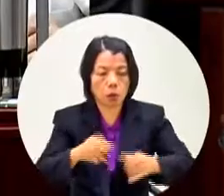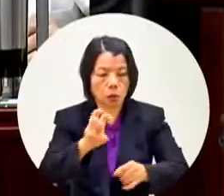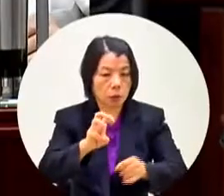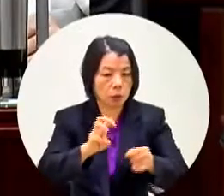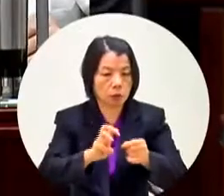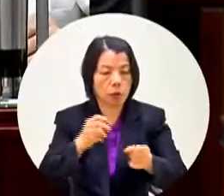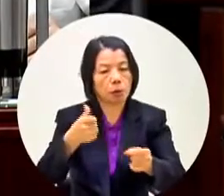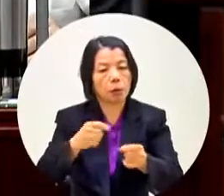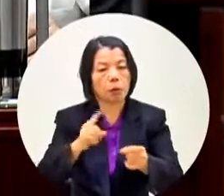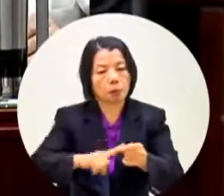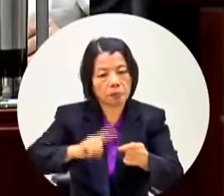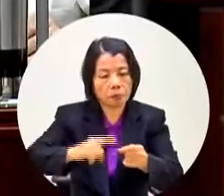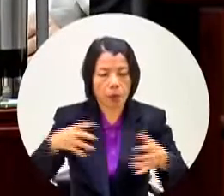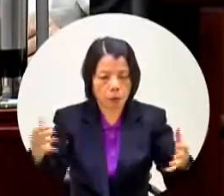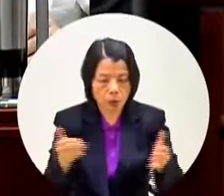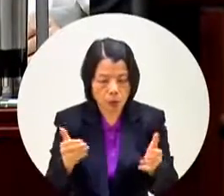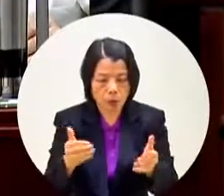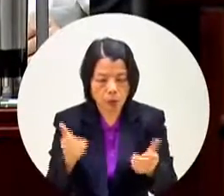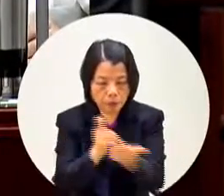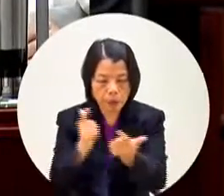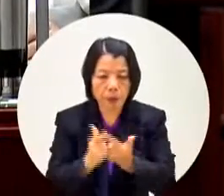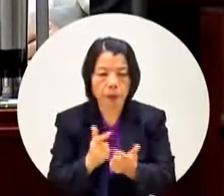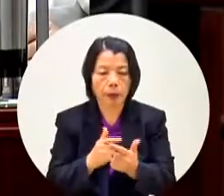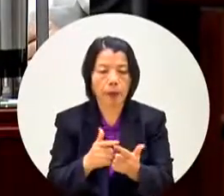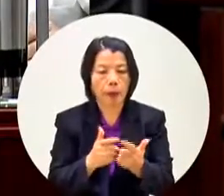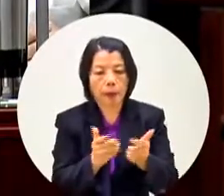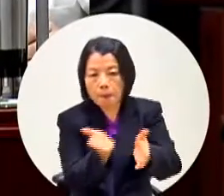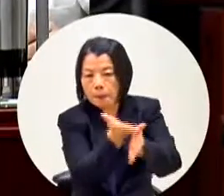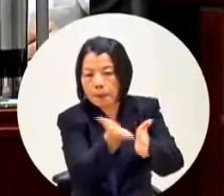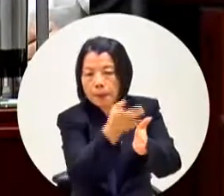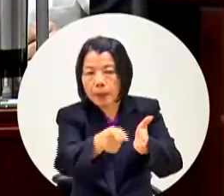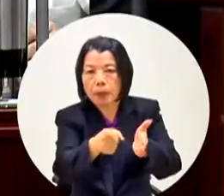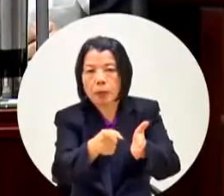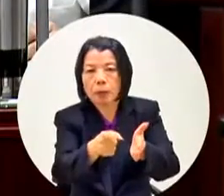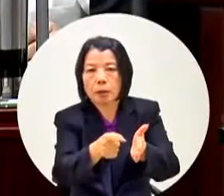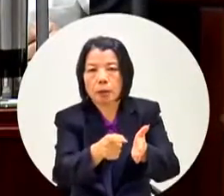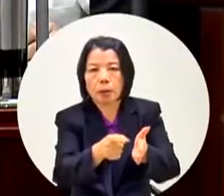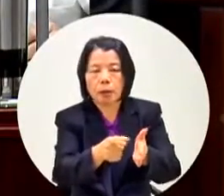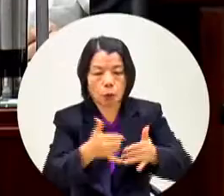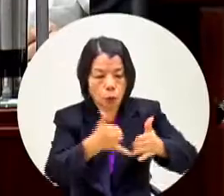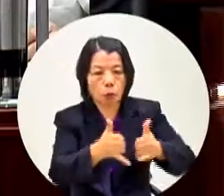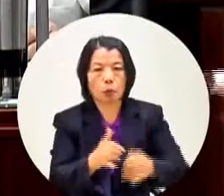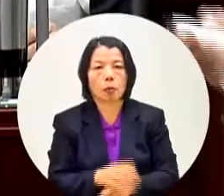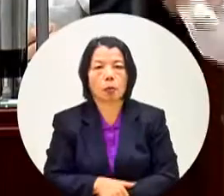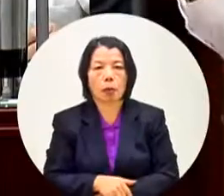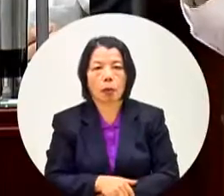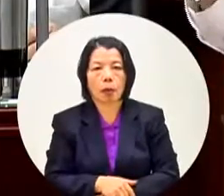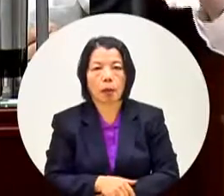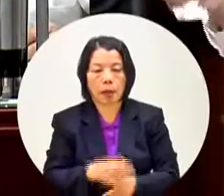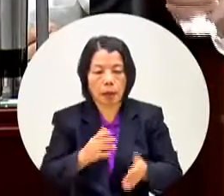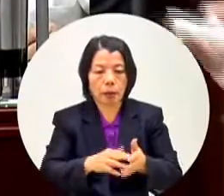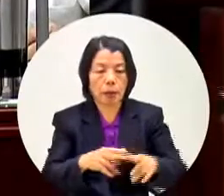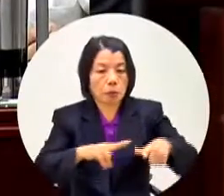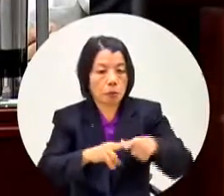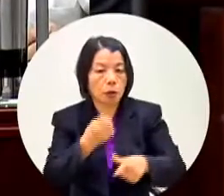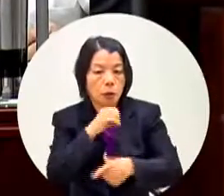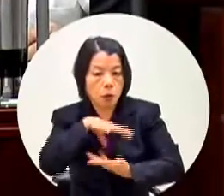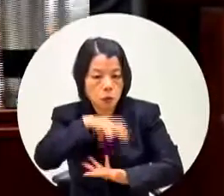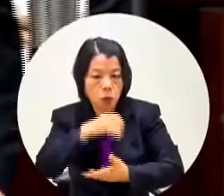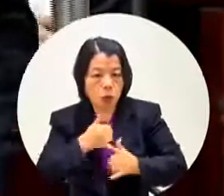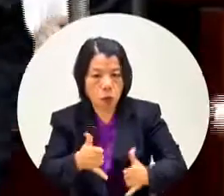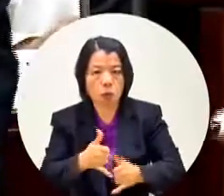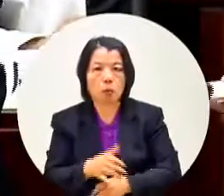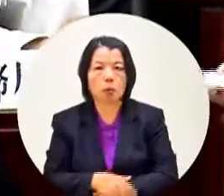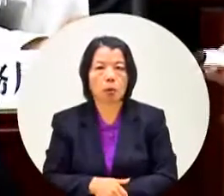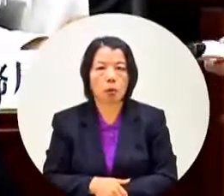请都发局林局长答复。 哦，谢谢主席。这边跟黄议员报告。 麻烦简单答复，谢谢。 那有关于这个 后续我会再跟